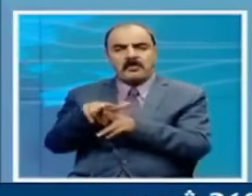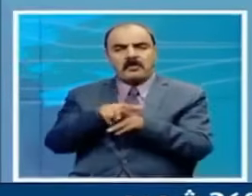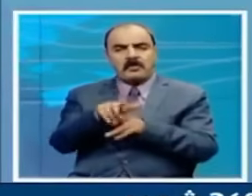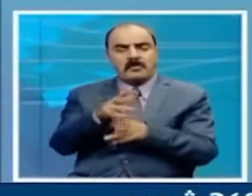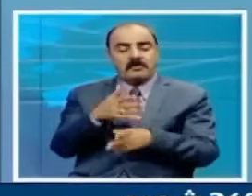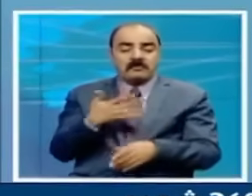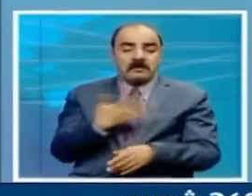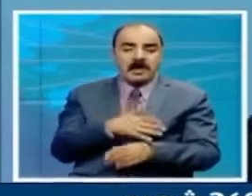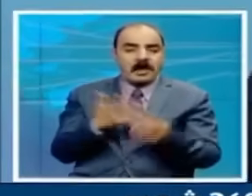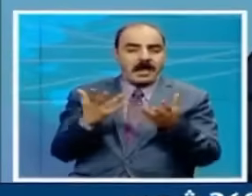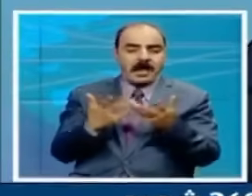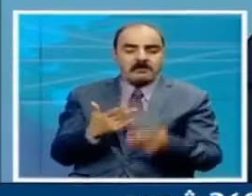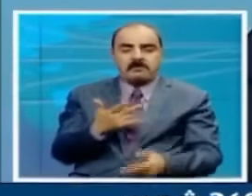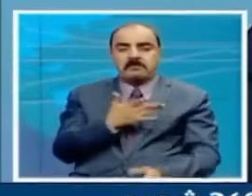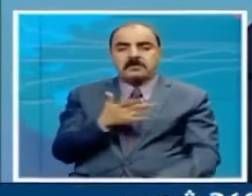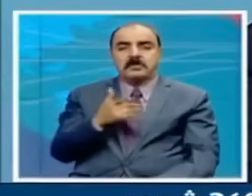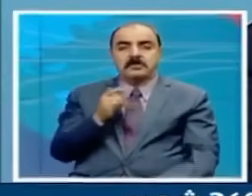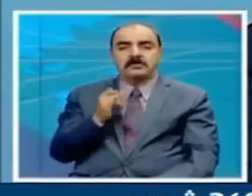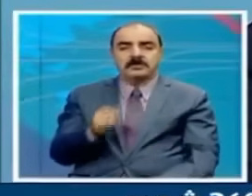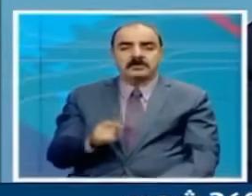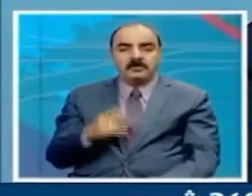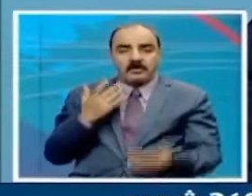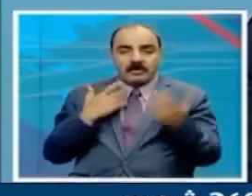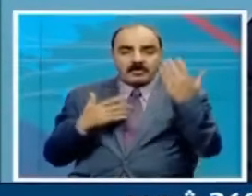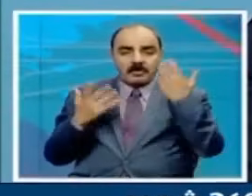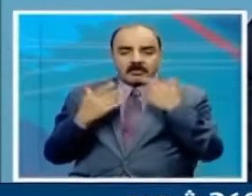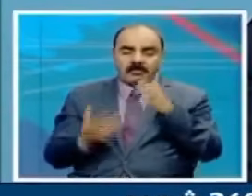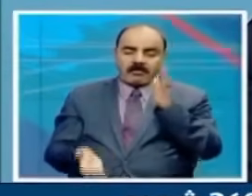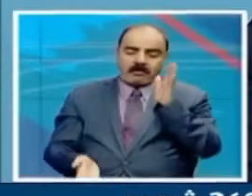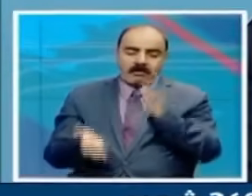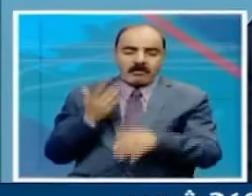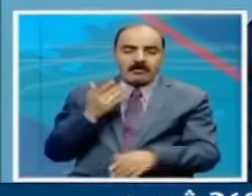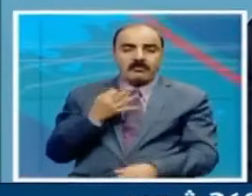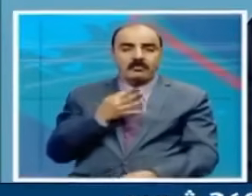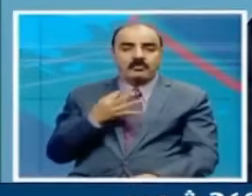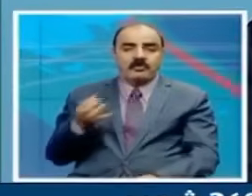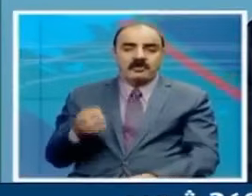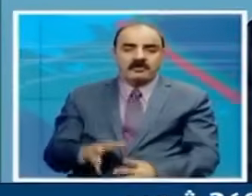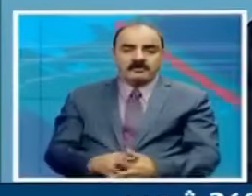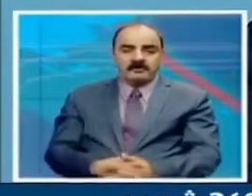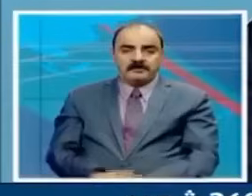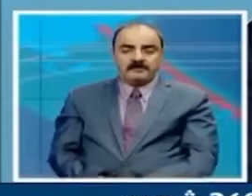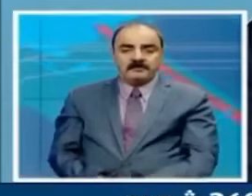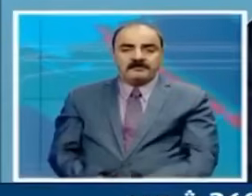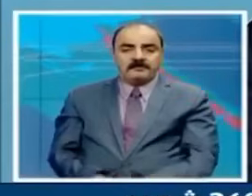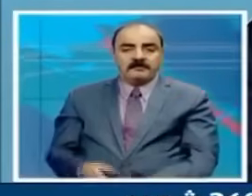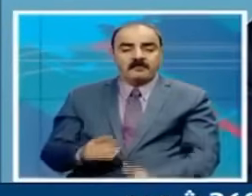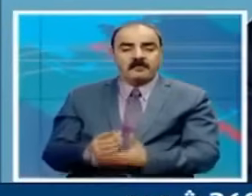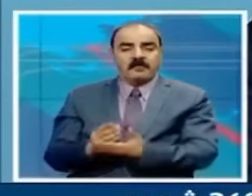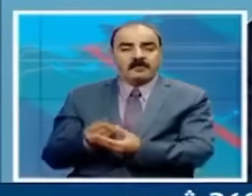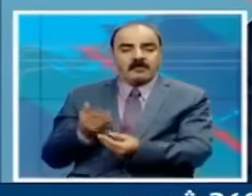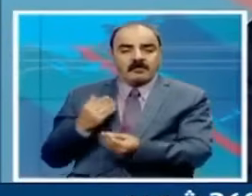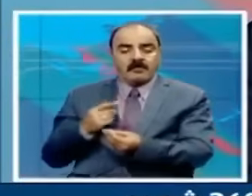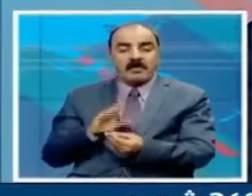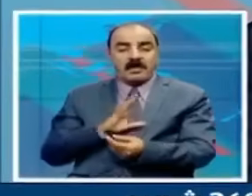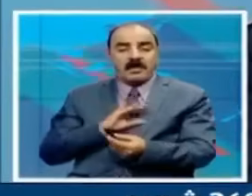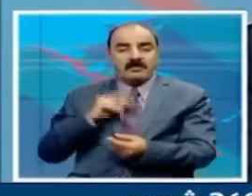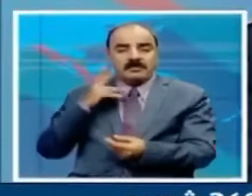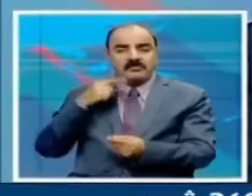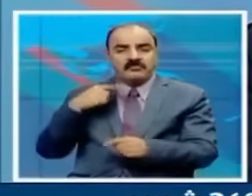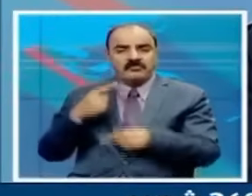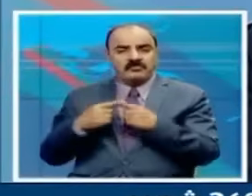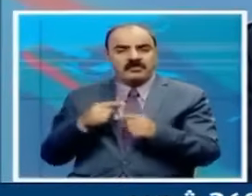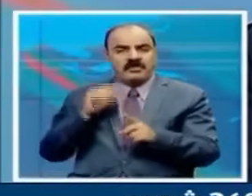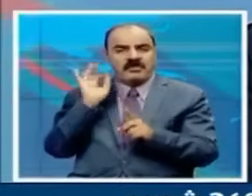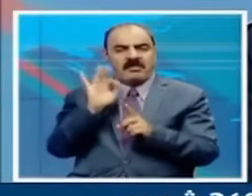24 ساعة الماضية راح ضحيتها 150 شهيدا وأصيب أكثر من 300 آخرين. يأتي هذا في